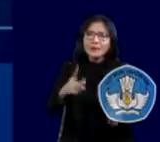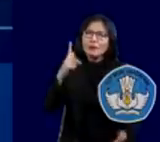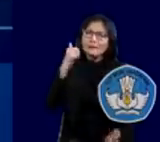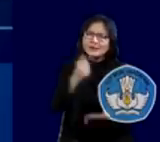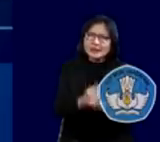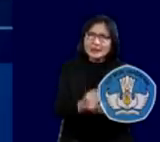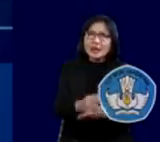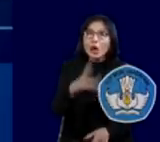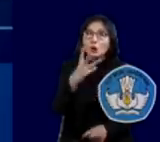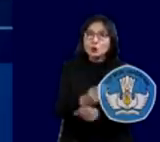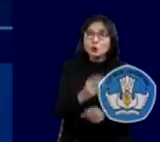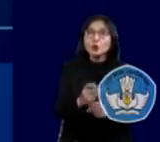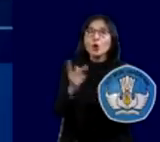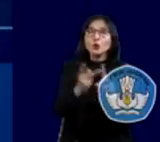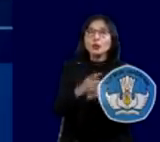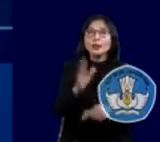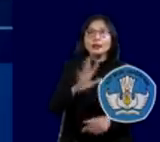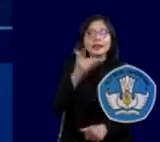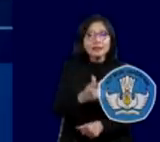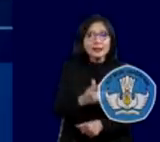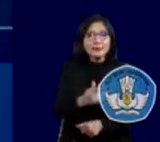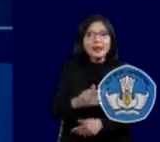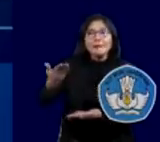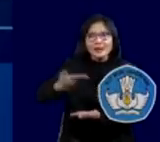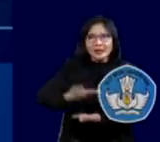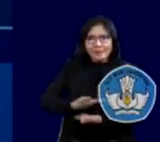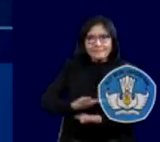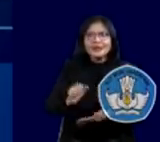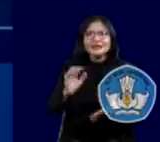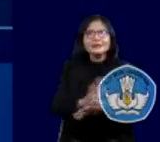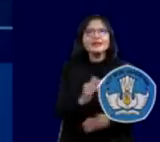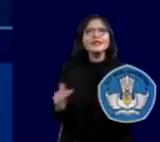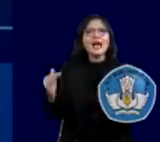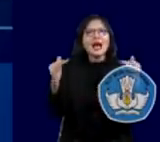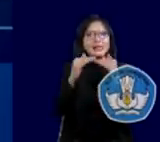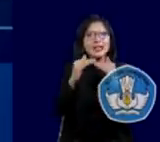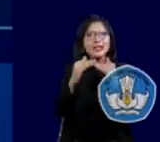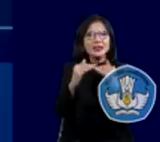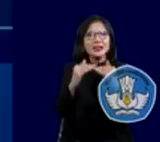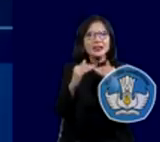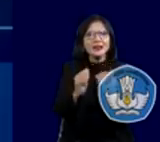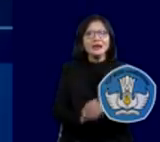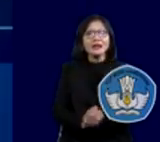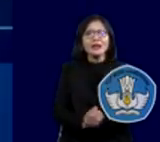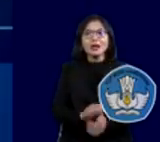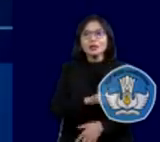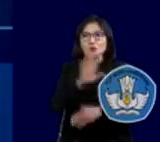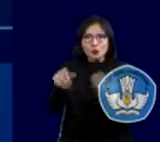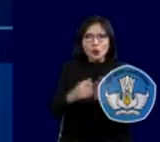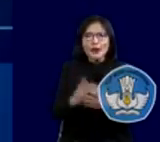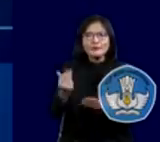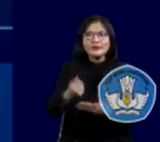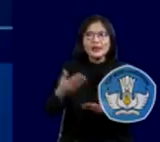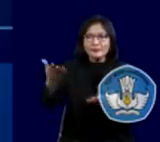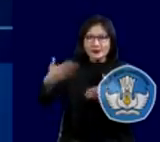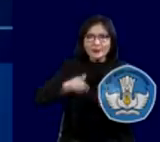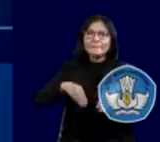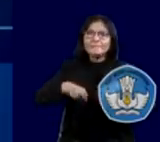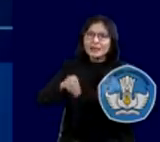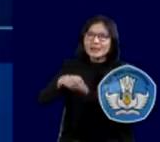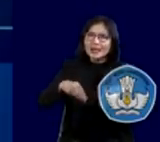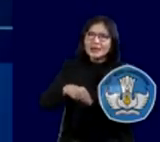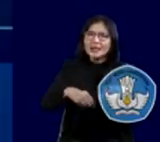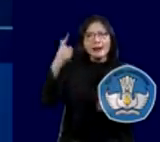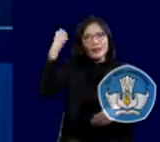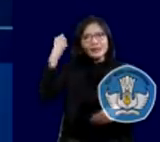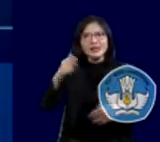bahwa guru-guru honorer kita mendapatkan kesempatan yang adil, bahwa mereka bisa mendapatkan materi pembelajaran